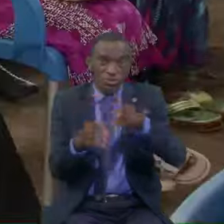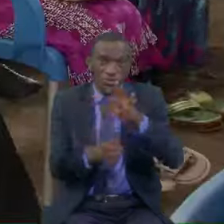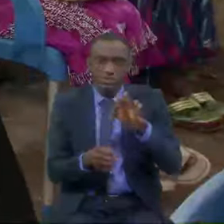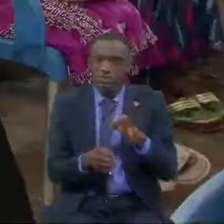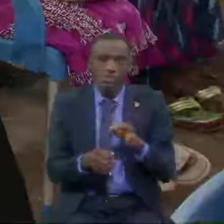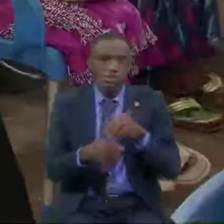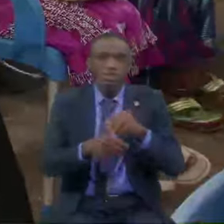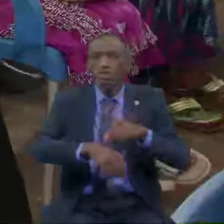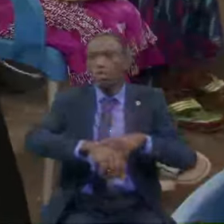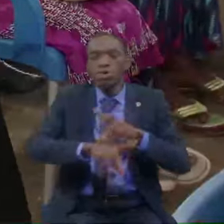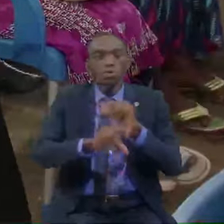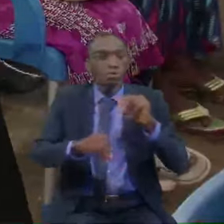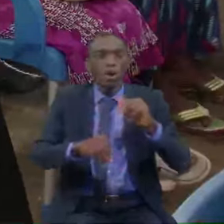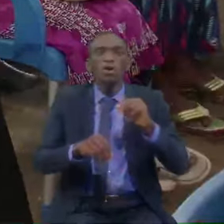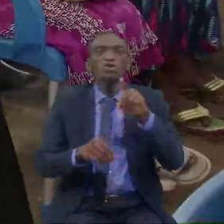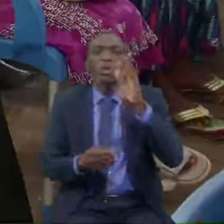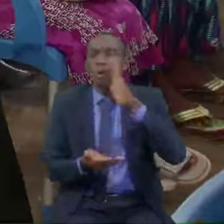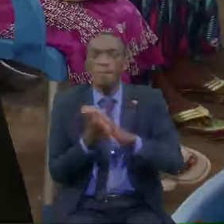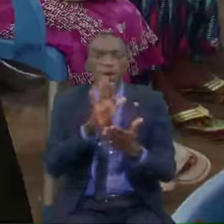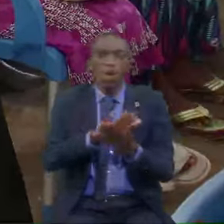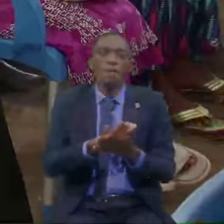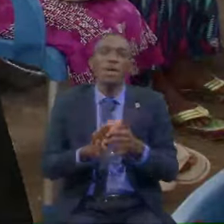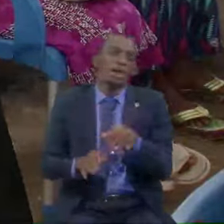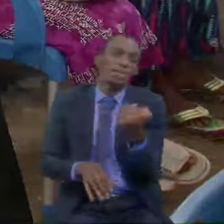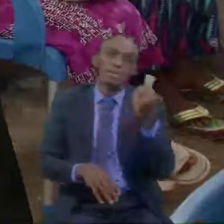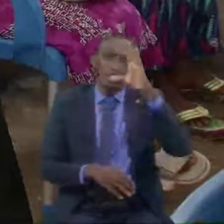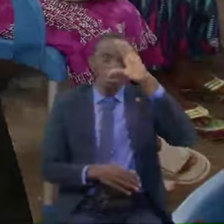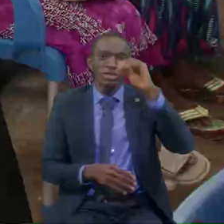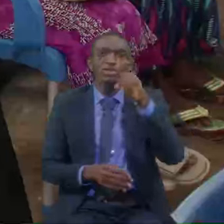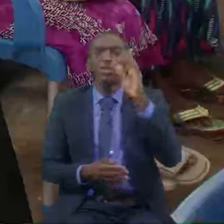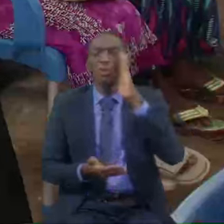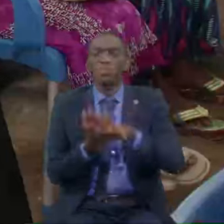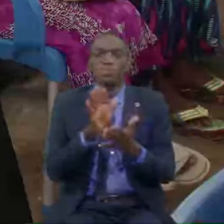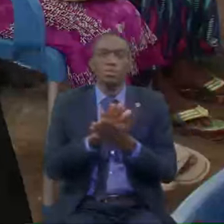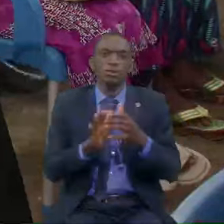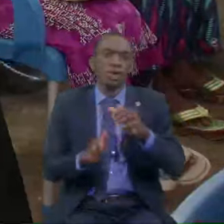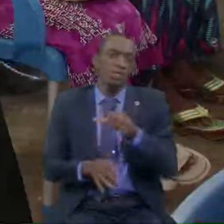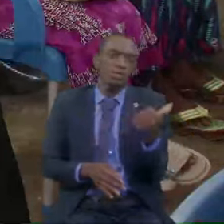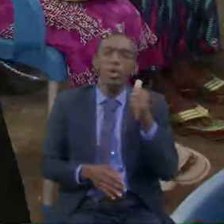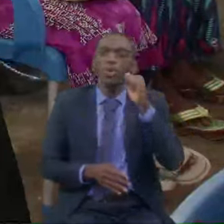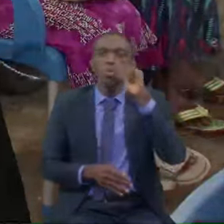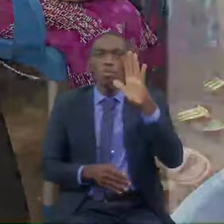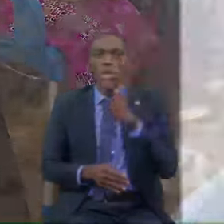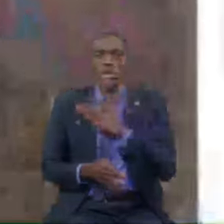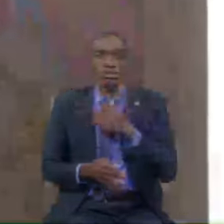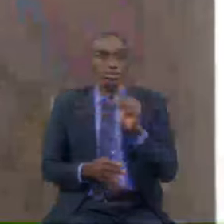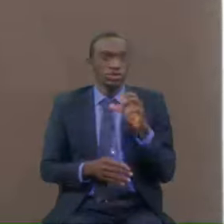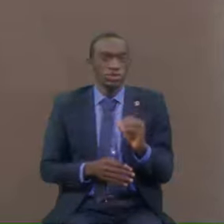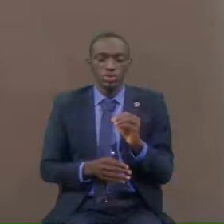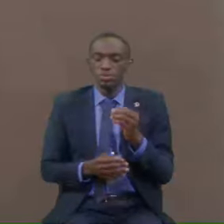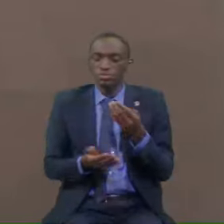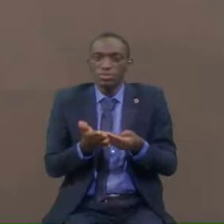seras un autre homme. Tu seras une autre femme. Donc, je n'ai ni or ni